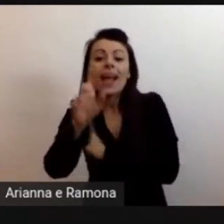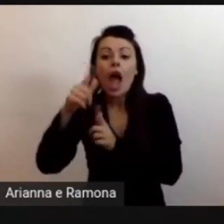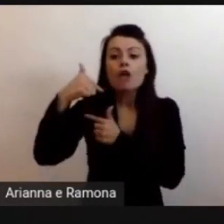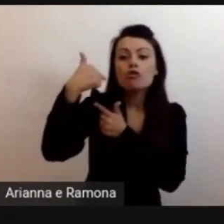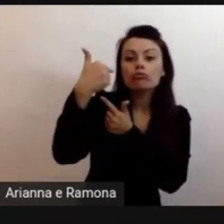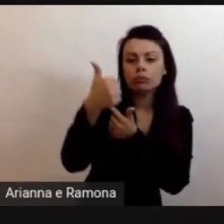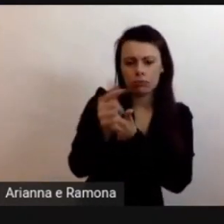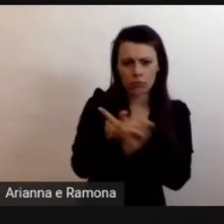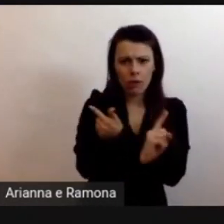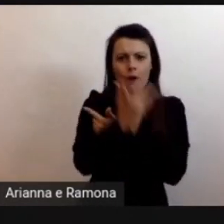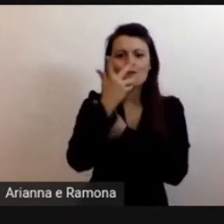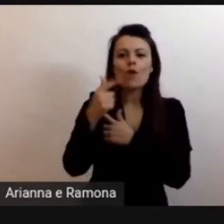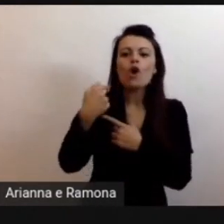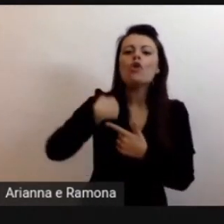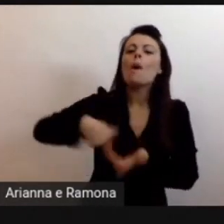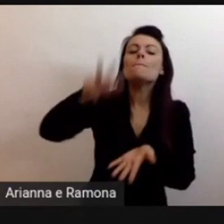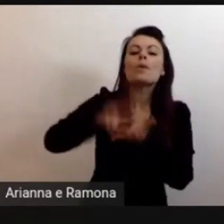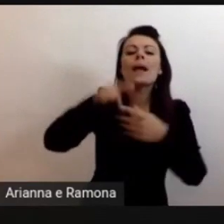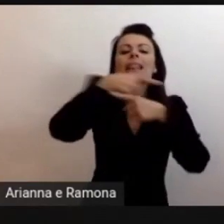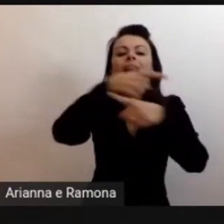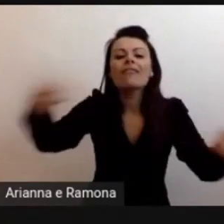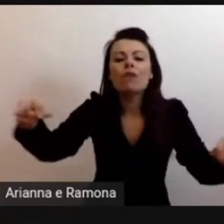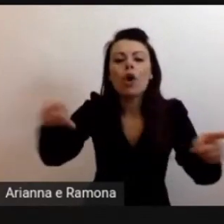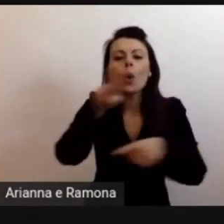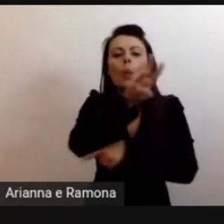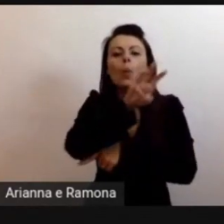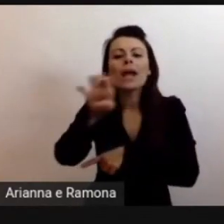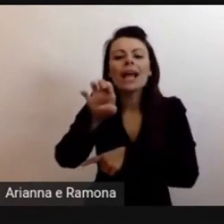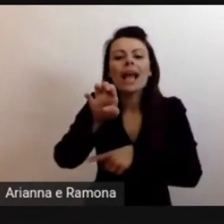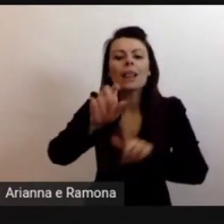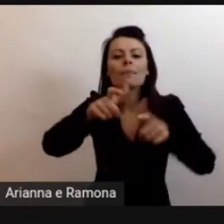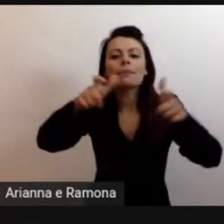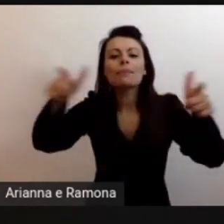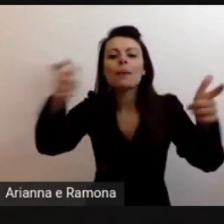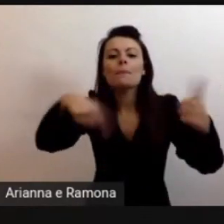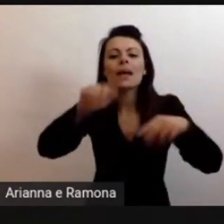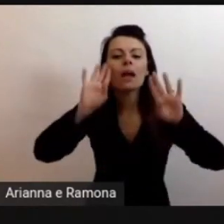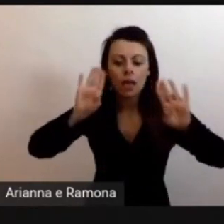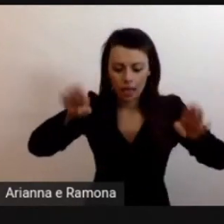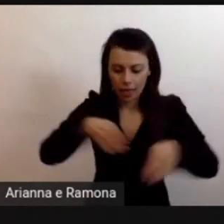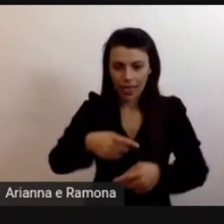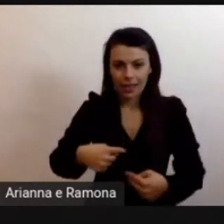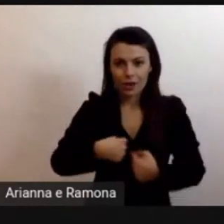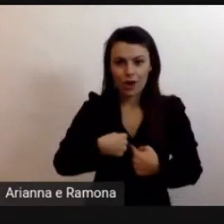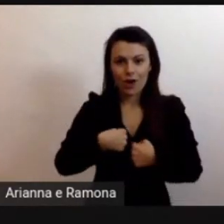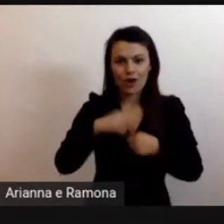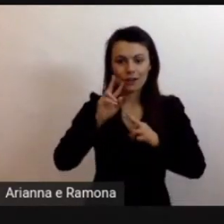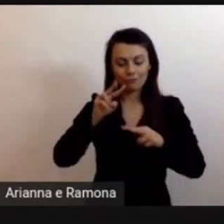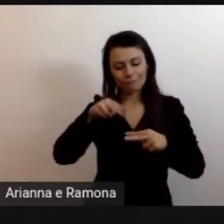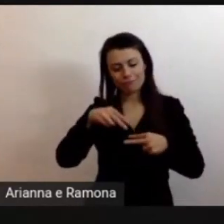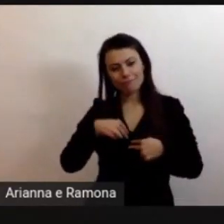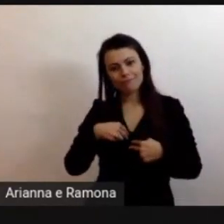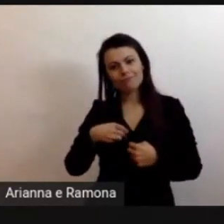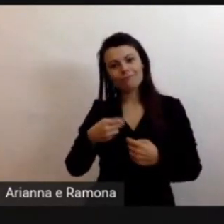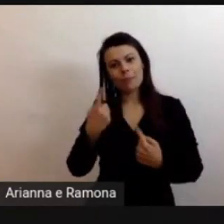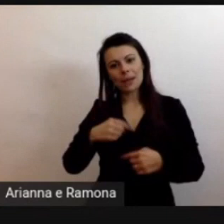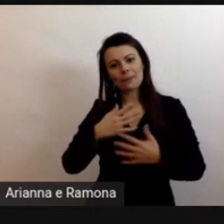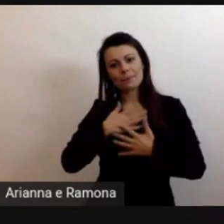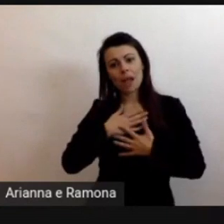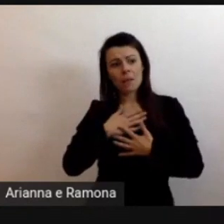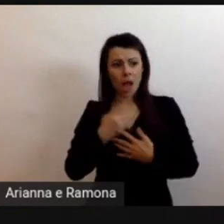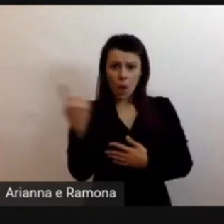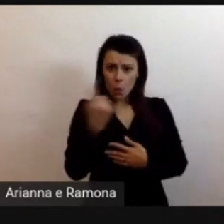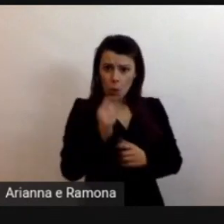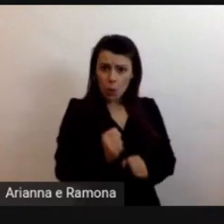ecco credo che nessuno sia in questo genere perché non vorrebbe mai in tanti ma